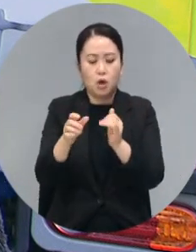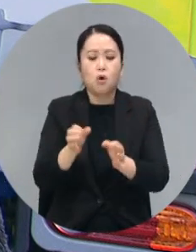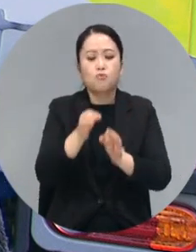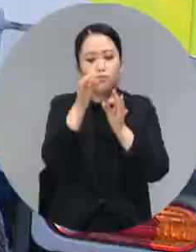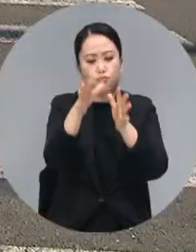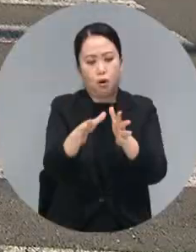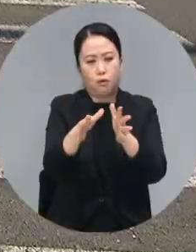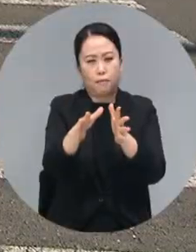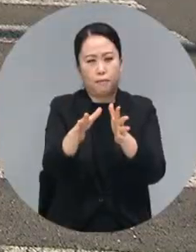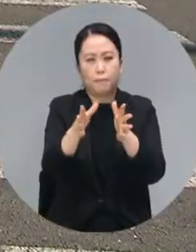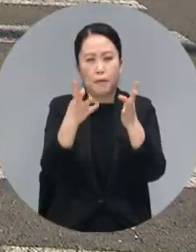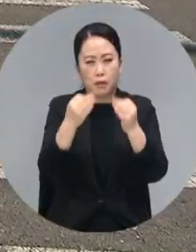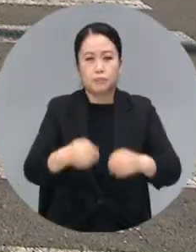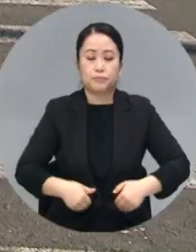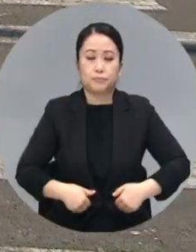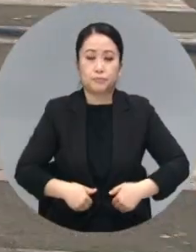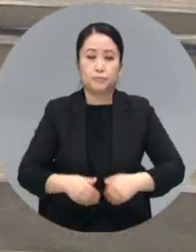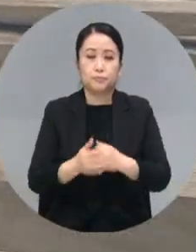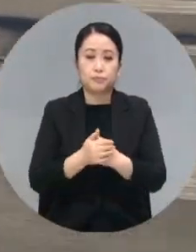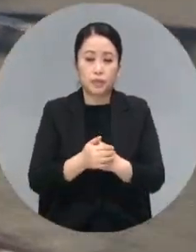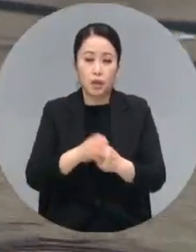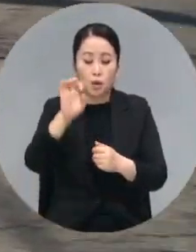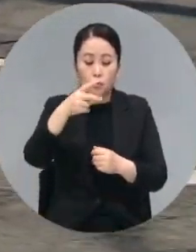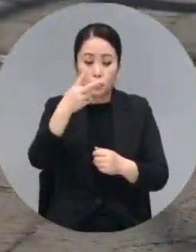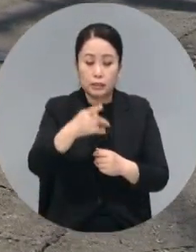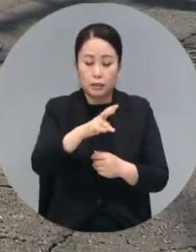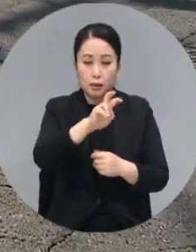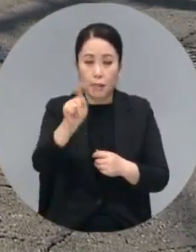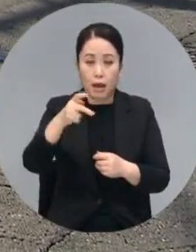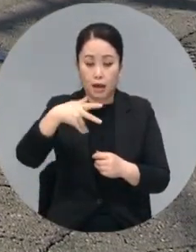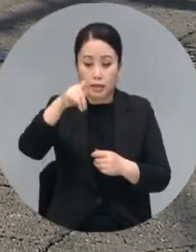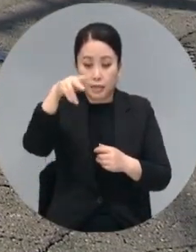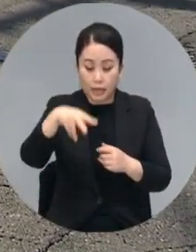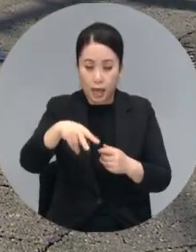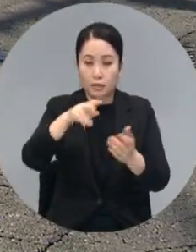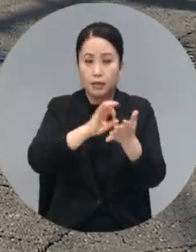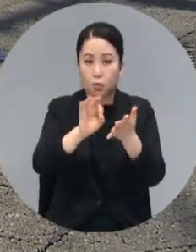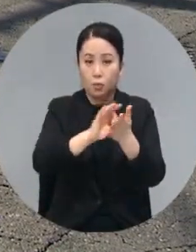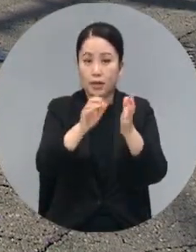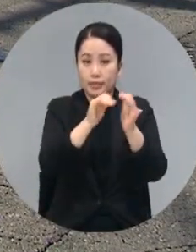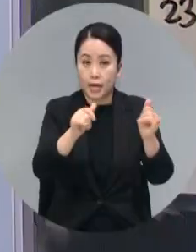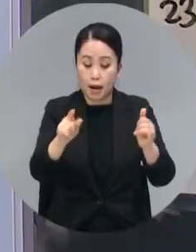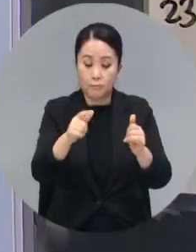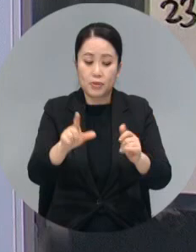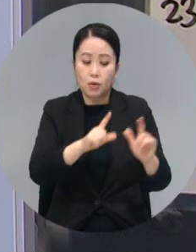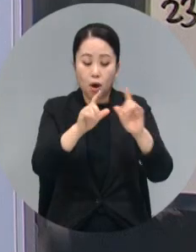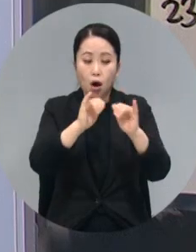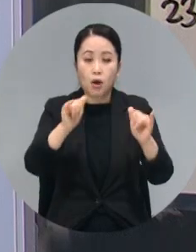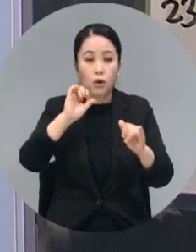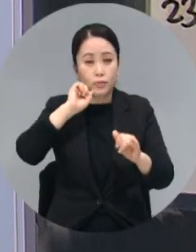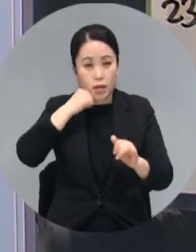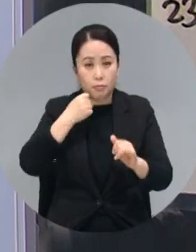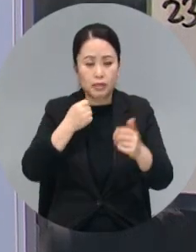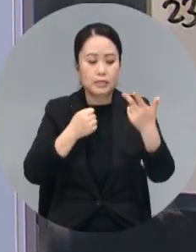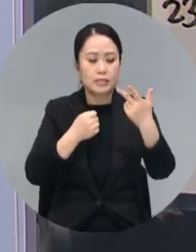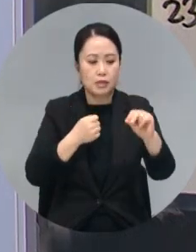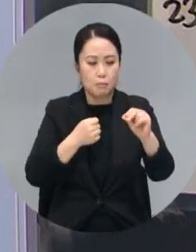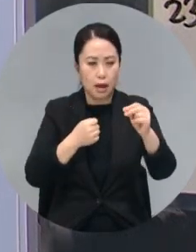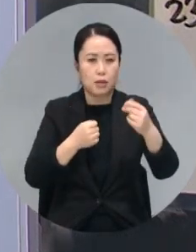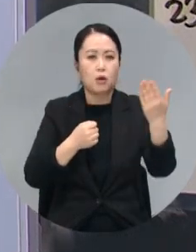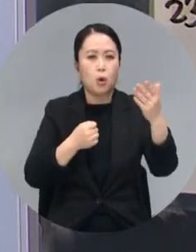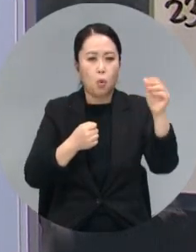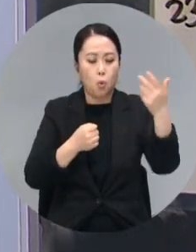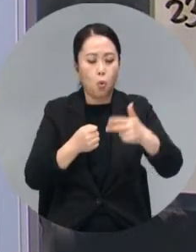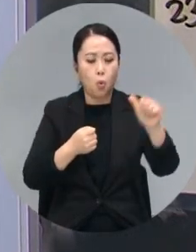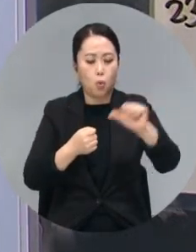많이. 부산 지역 푸드마켓을 이용하는 저소득층은 75,938명. 추운 겨울이 다가오고